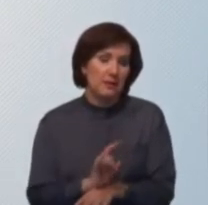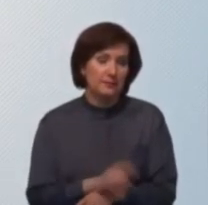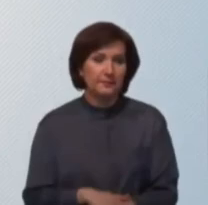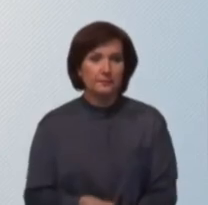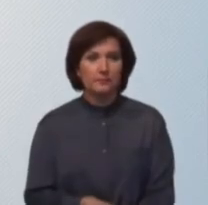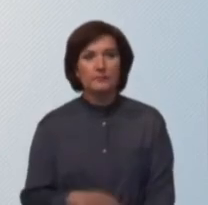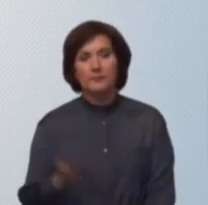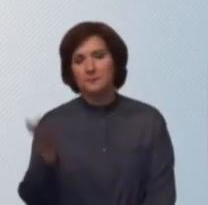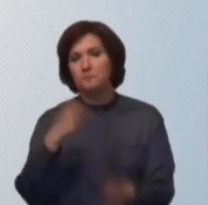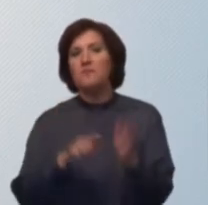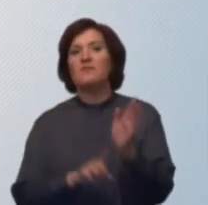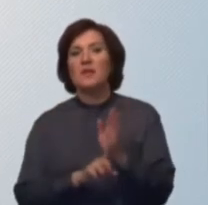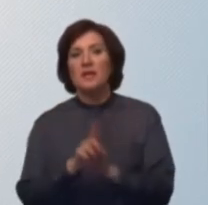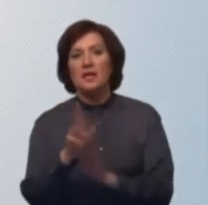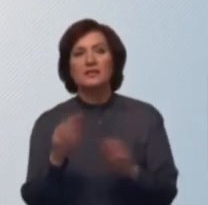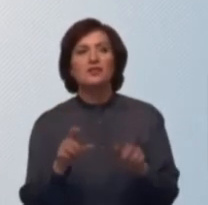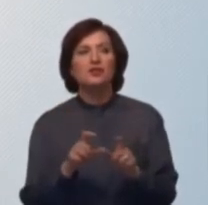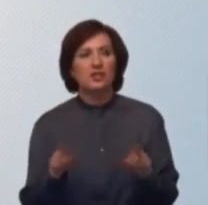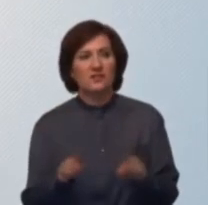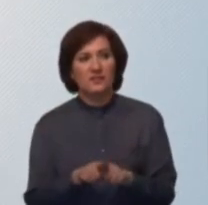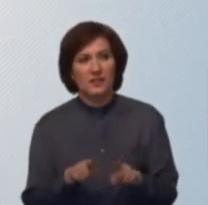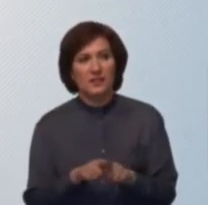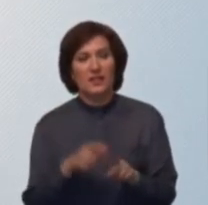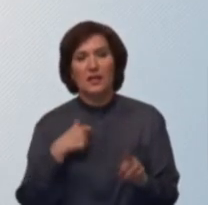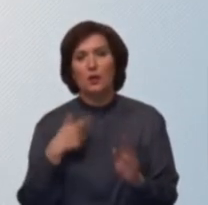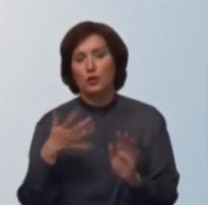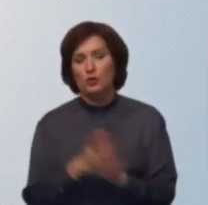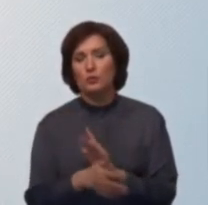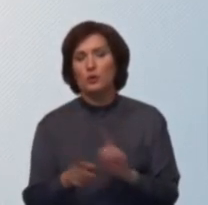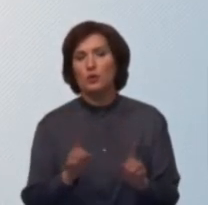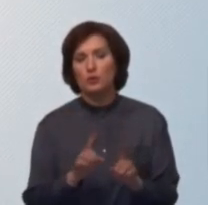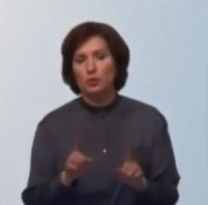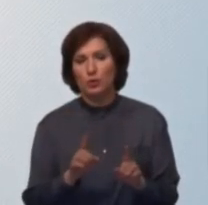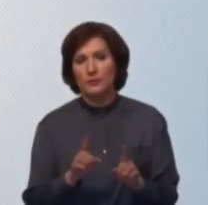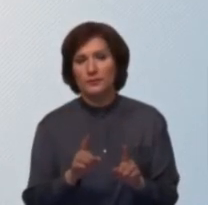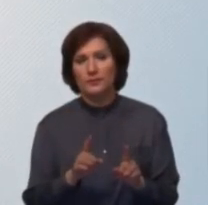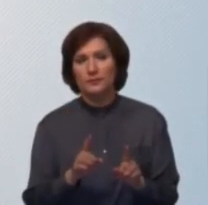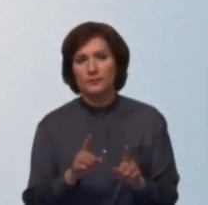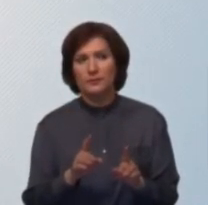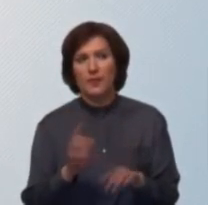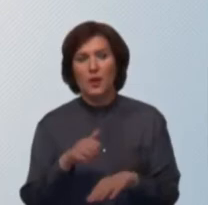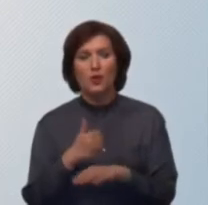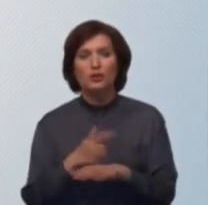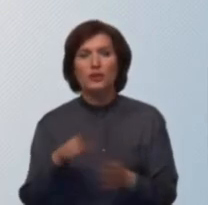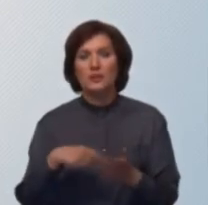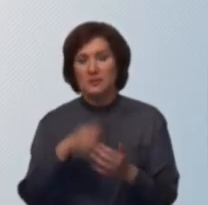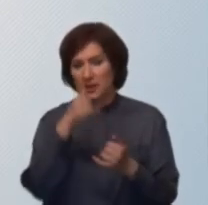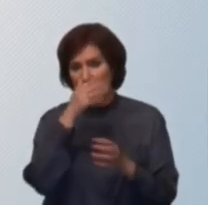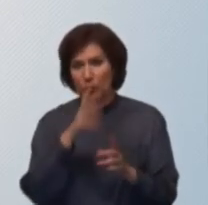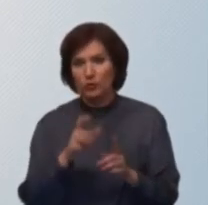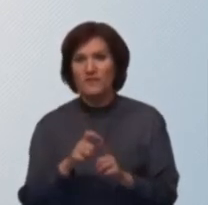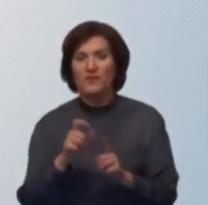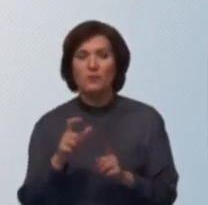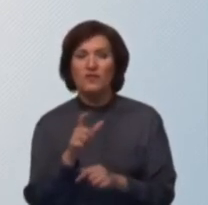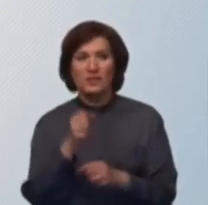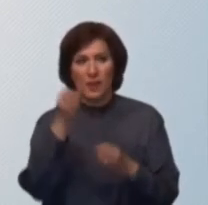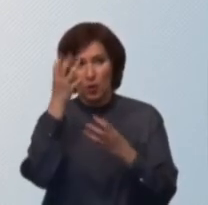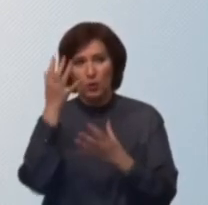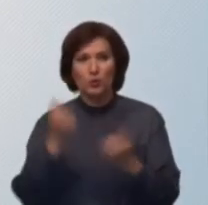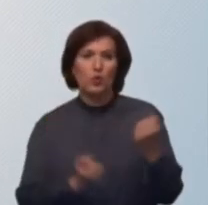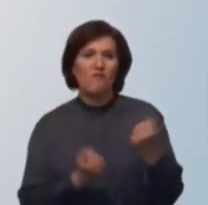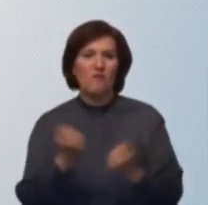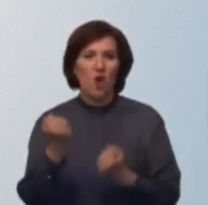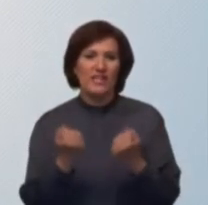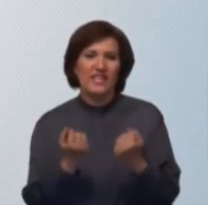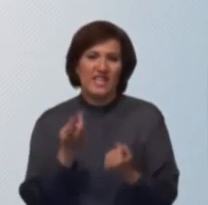Давайте почнемо зі шкіл, все ж таки. Я так розумію, що очільник міста не може відповідати за культуру водіння в